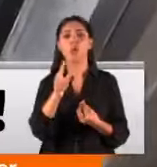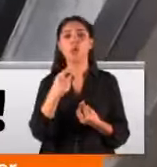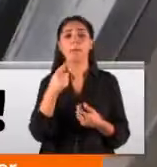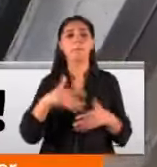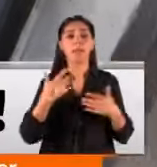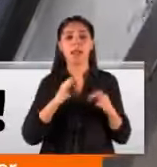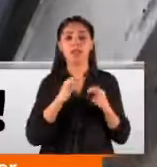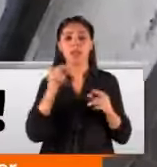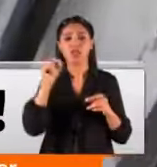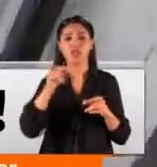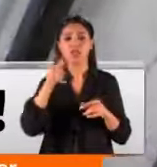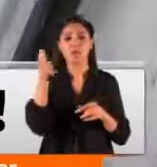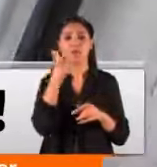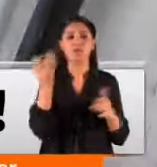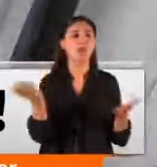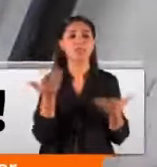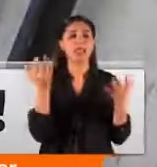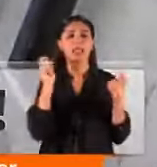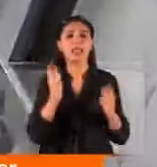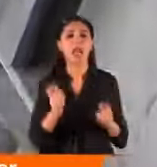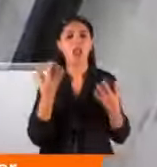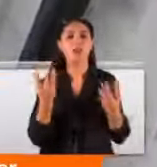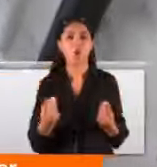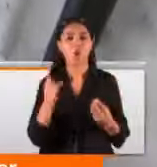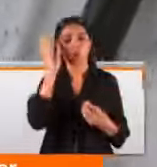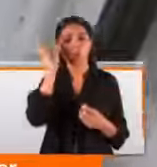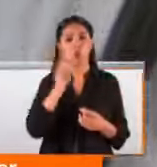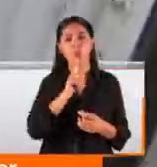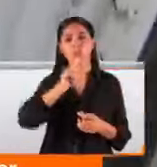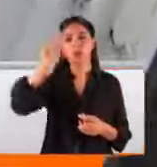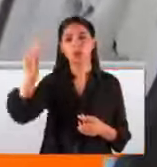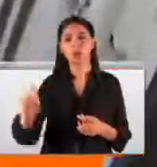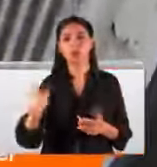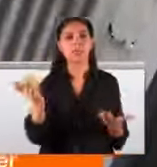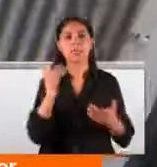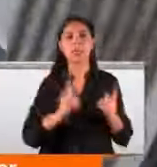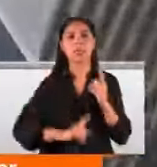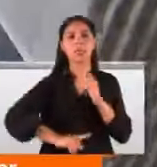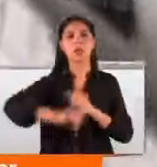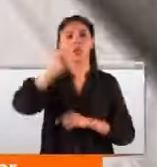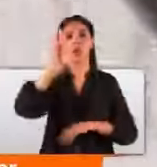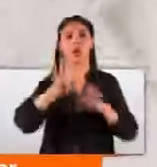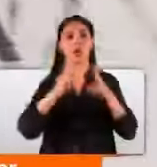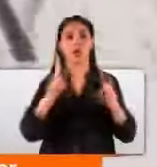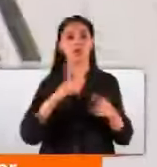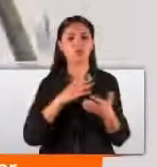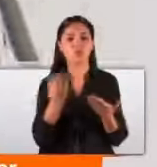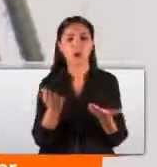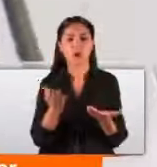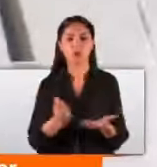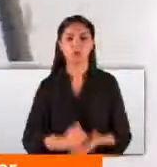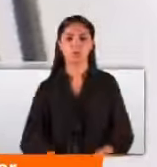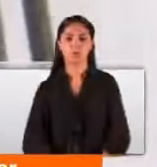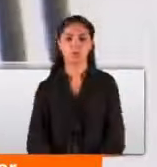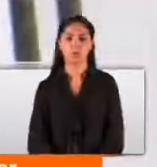şu anki görüntü nasıl gerçek oluyor? İşi uzmanına soracağız. Nasıl yukarıya çıkıyoruz kapı açıkken?